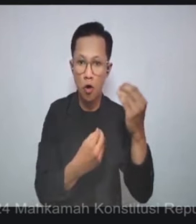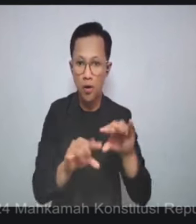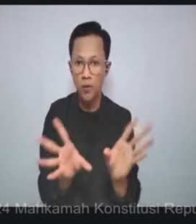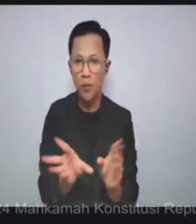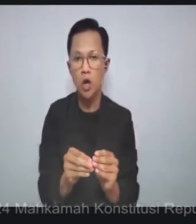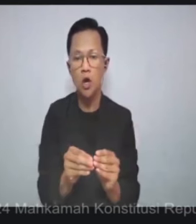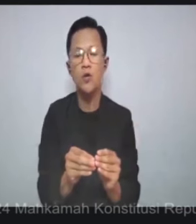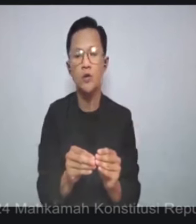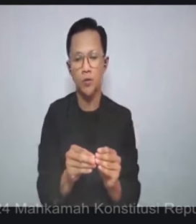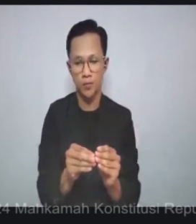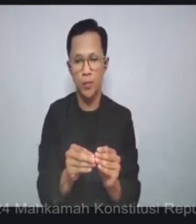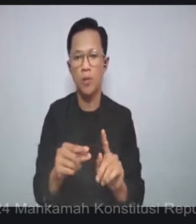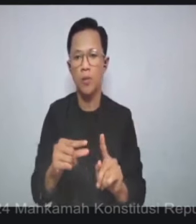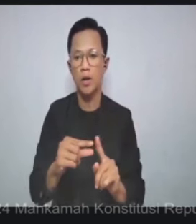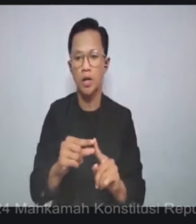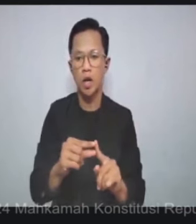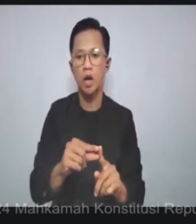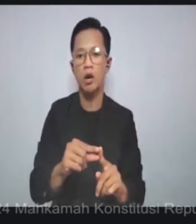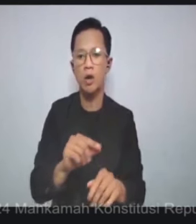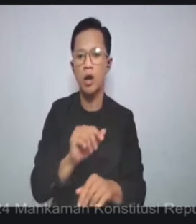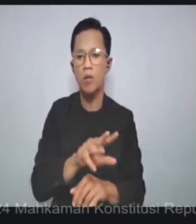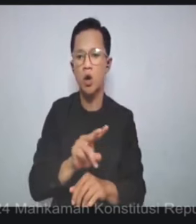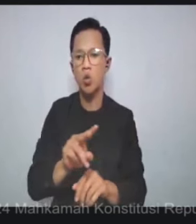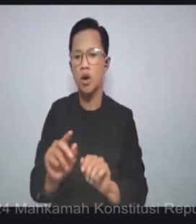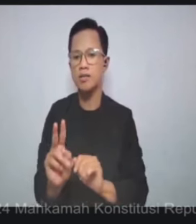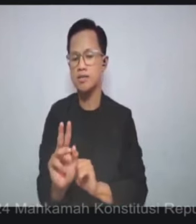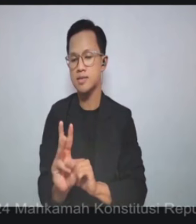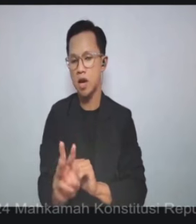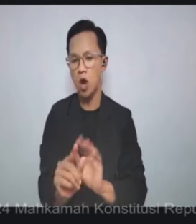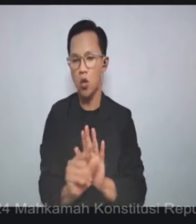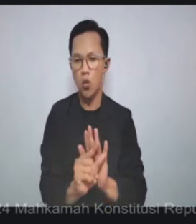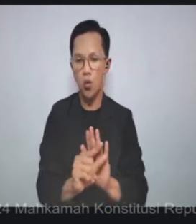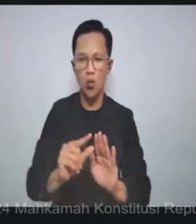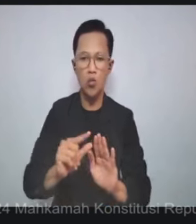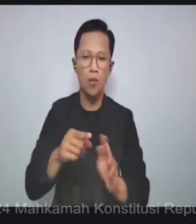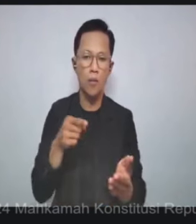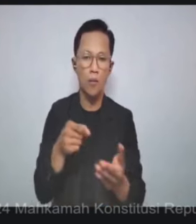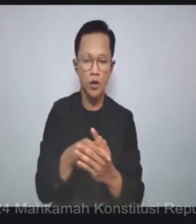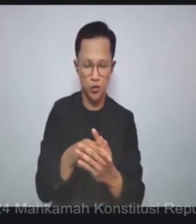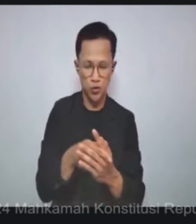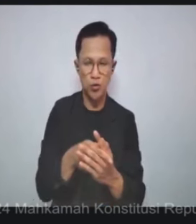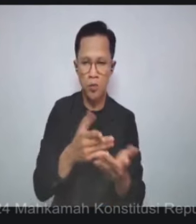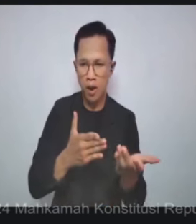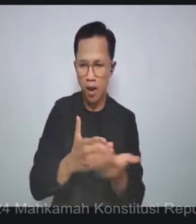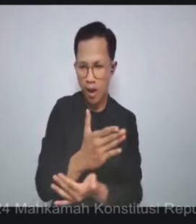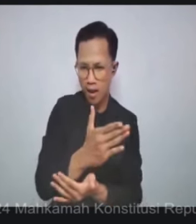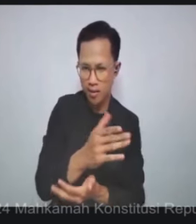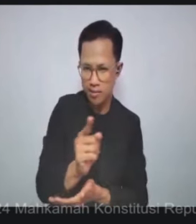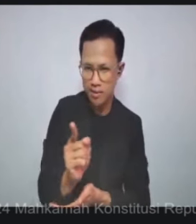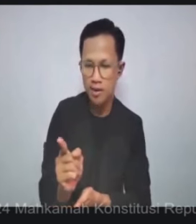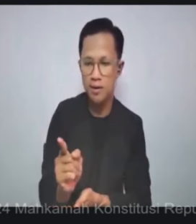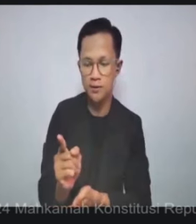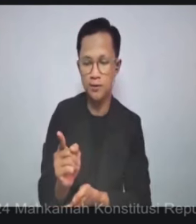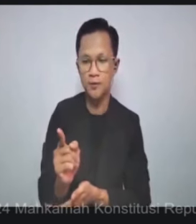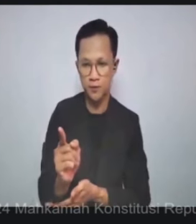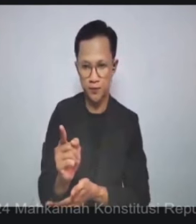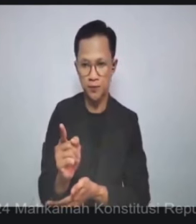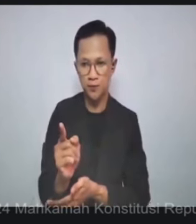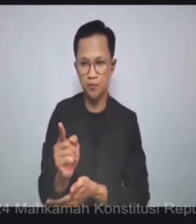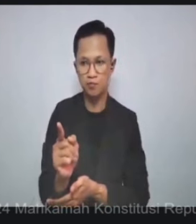523 u Pemilu berita acara pembahasan sentra Kak kundu Kabupaten Pamekasan yang selanjutnya bahwa subjek hukum tidak